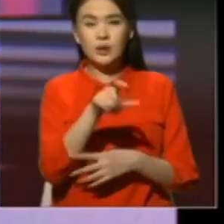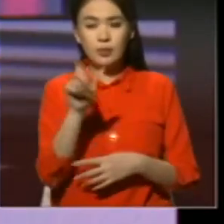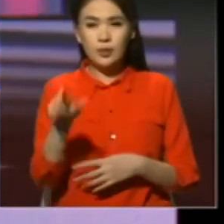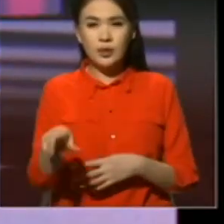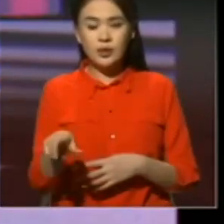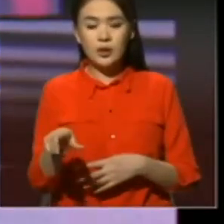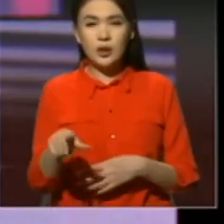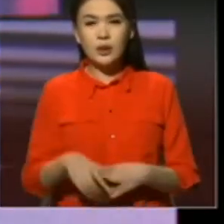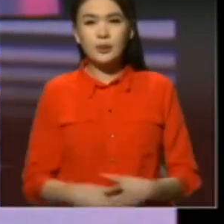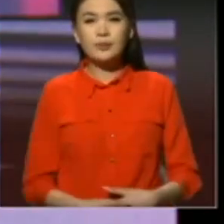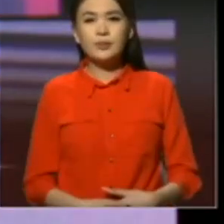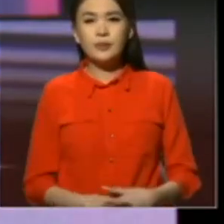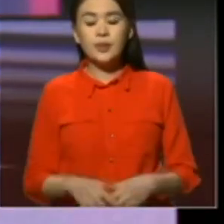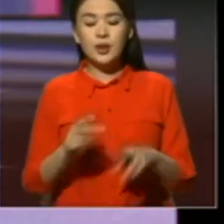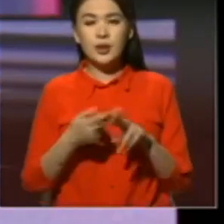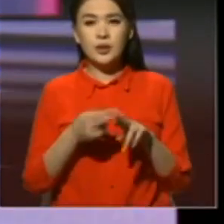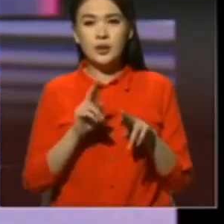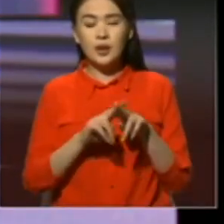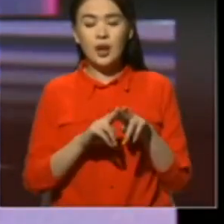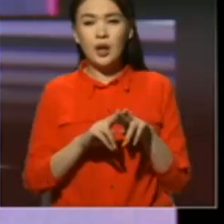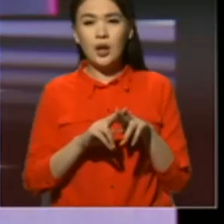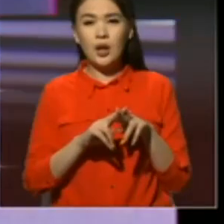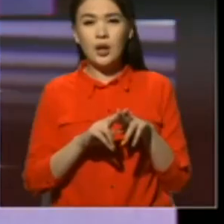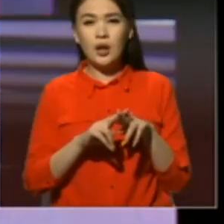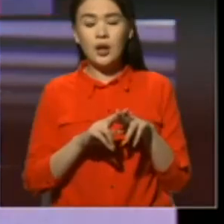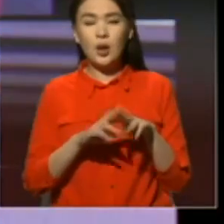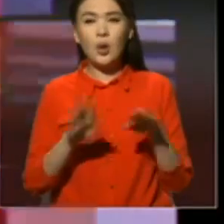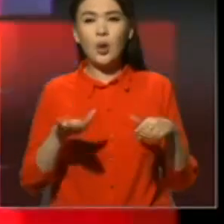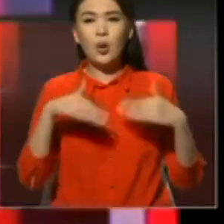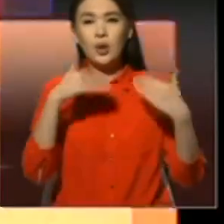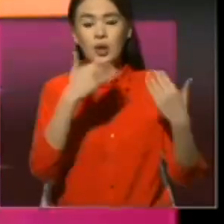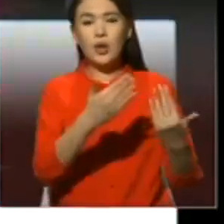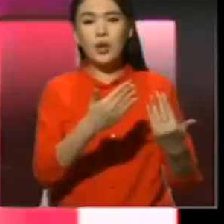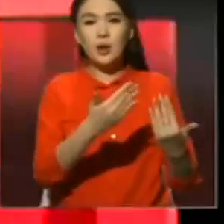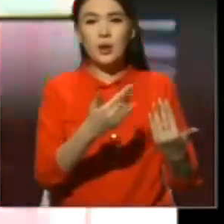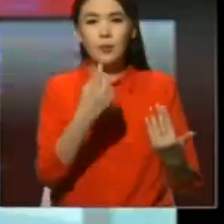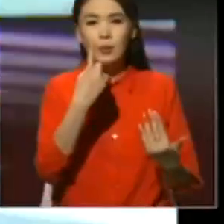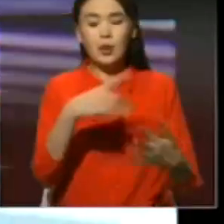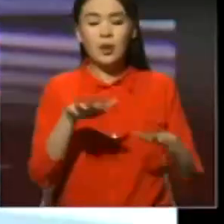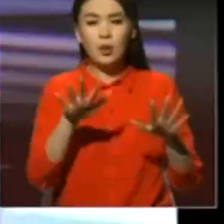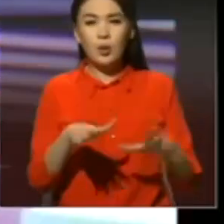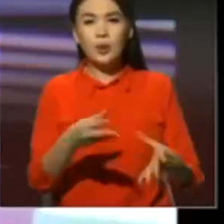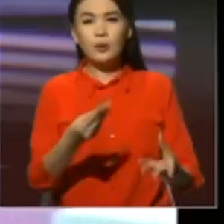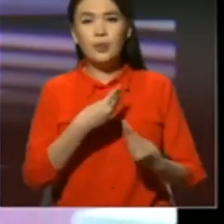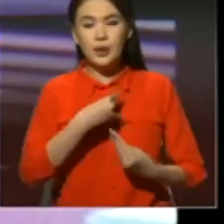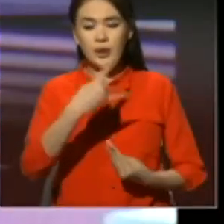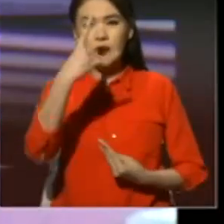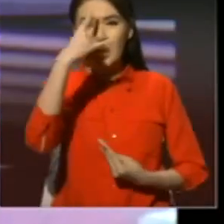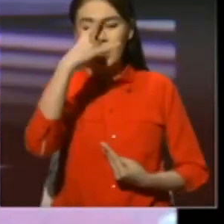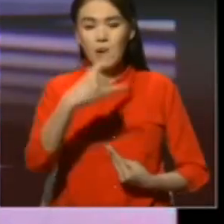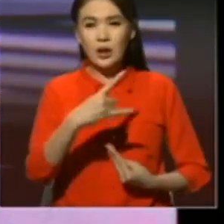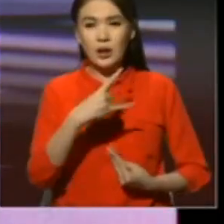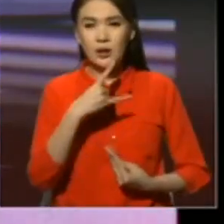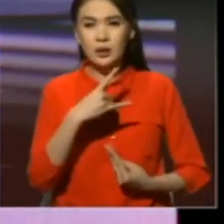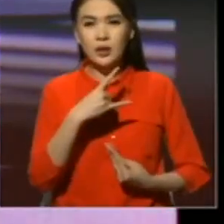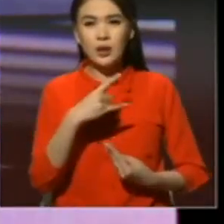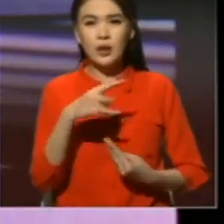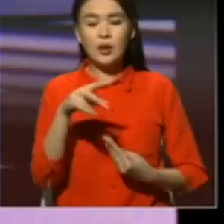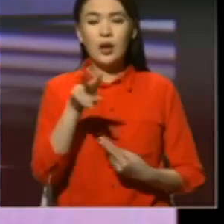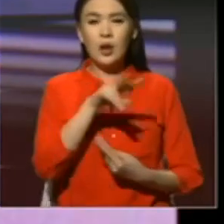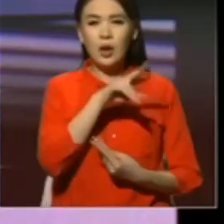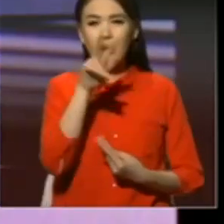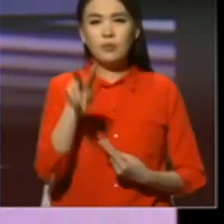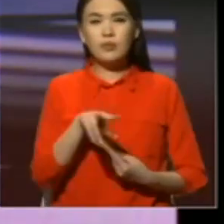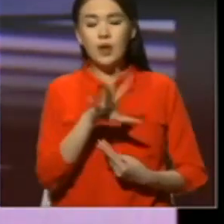азамат. Сөйтіп, мынау олар бізге бір орынды берді, Қазақстан деп. Енді былай қарады, былай қарады,